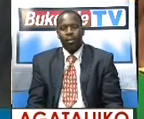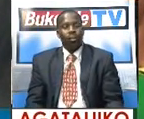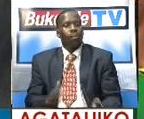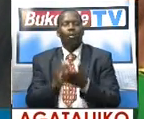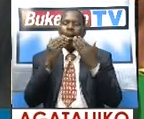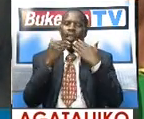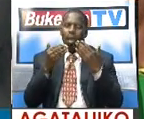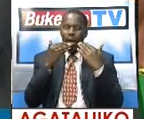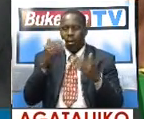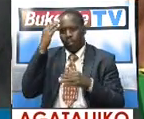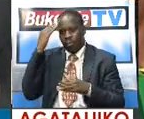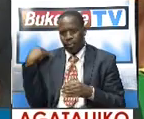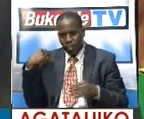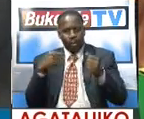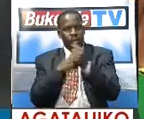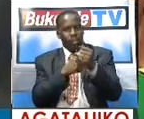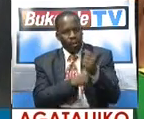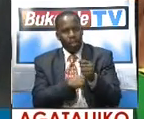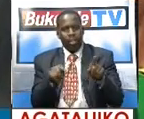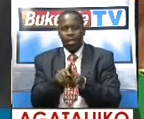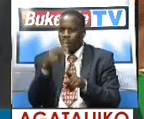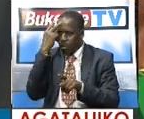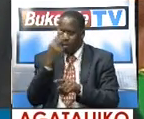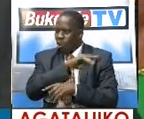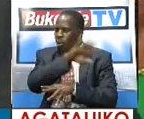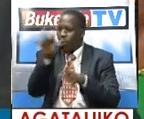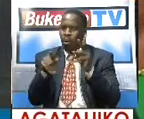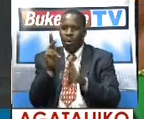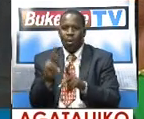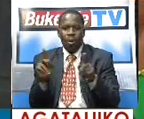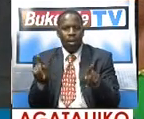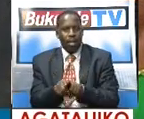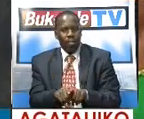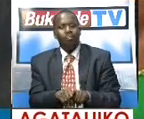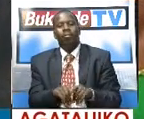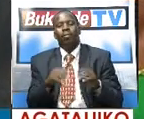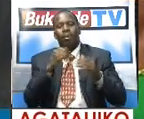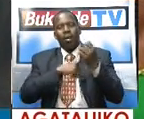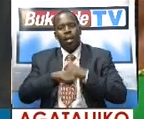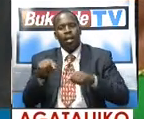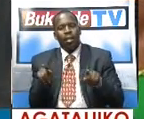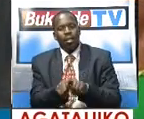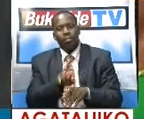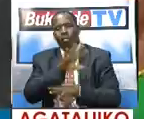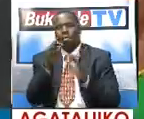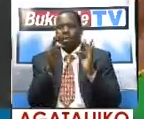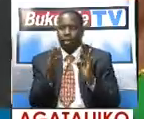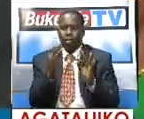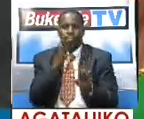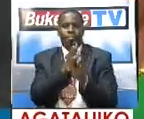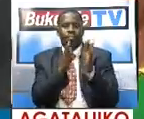head teachers, students, and everyone for the support they have always extended to